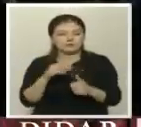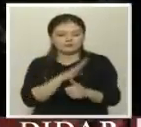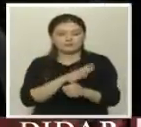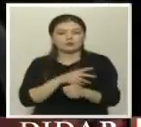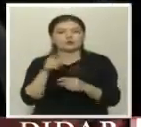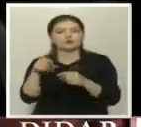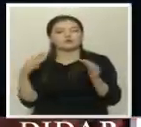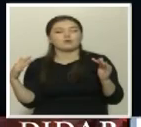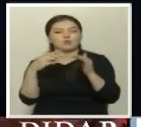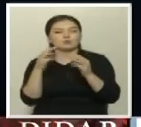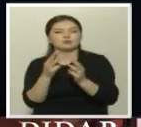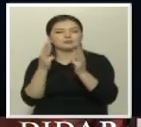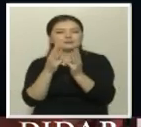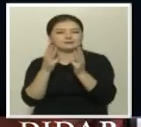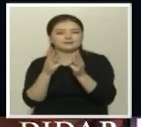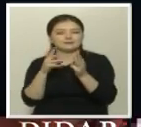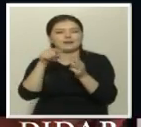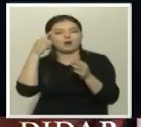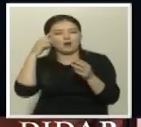зажгли огонь единство